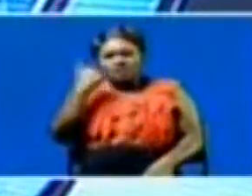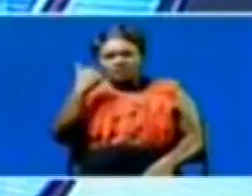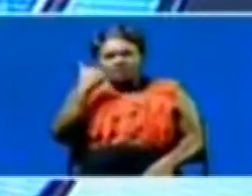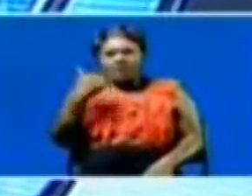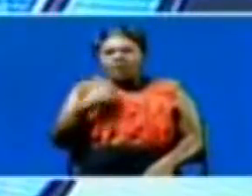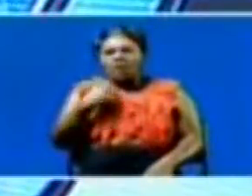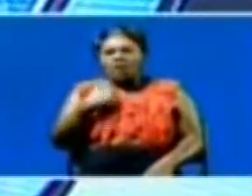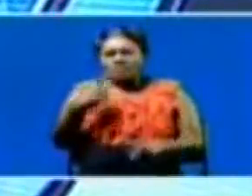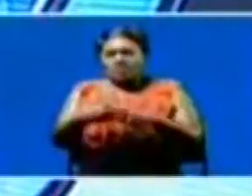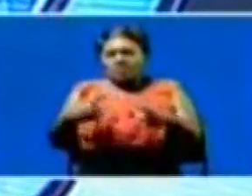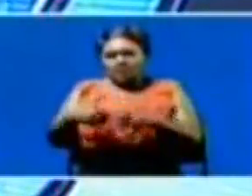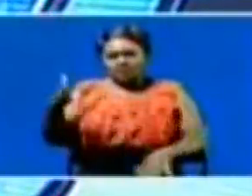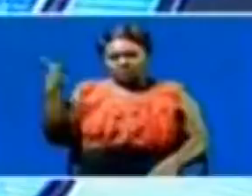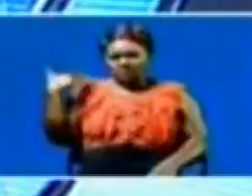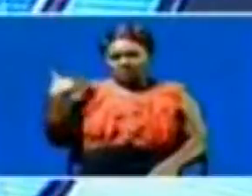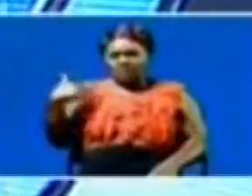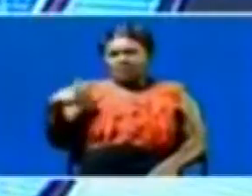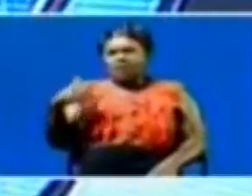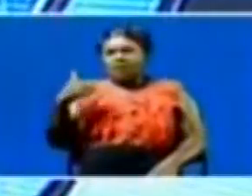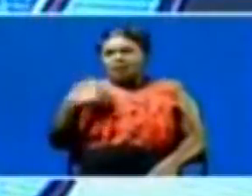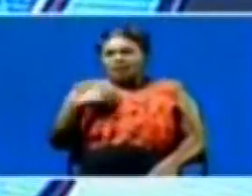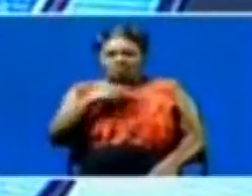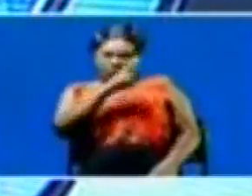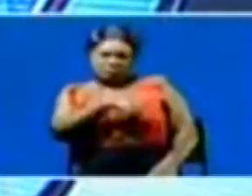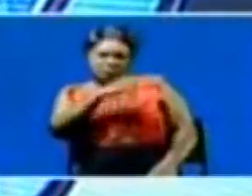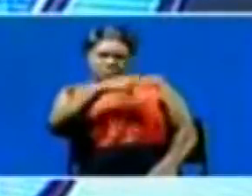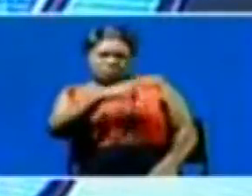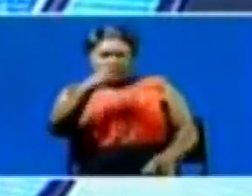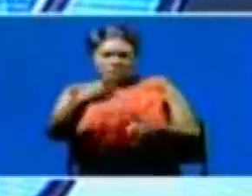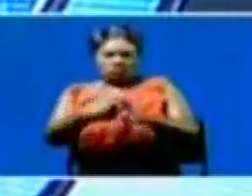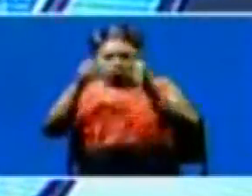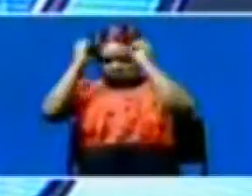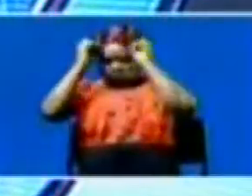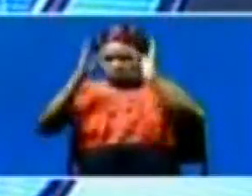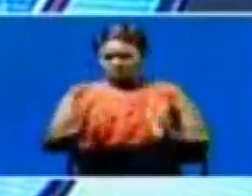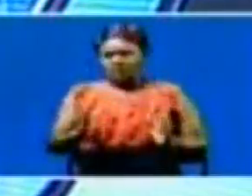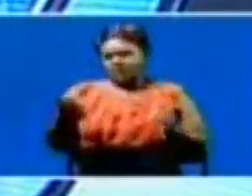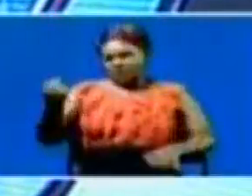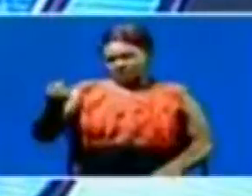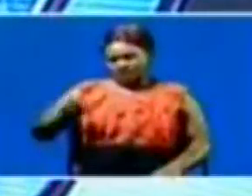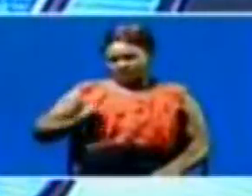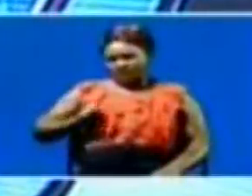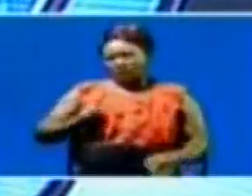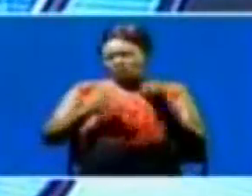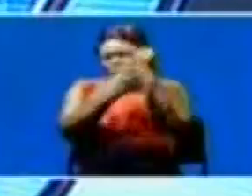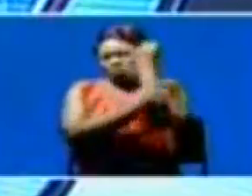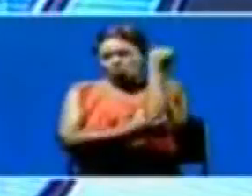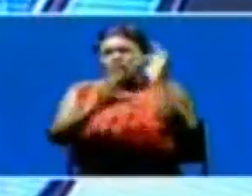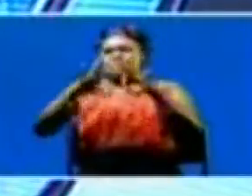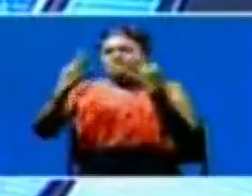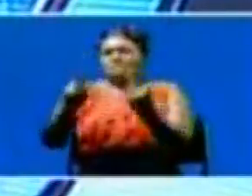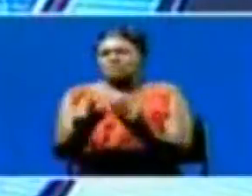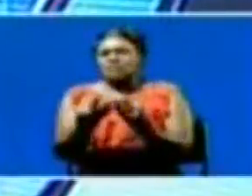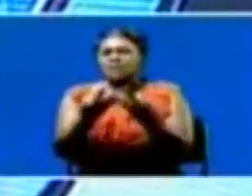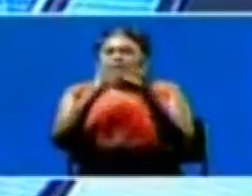miaka kadhaa iliyopita. Licha ya kukumbana na unyanyapaa miongoni mwa wanafunzi, msichana huyo ametoka familia masikini. Hamza